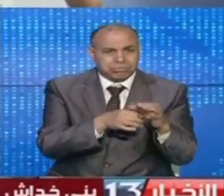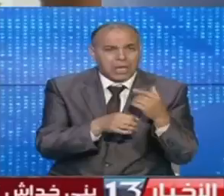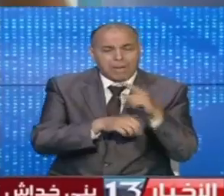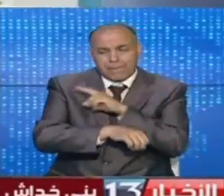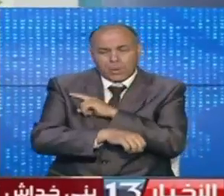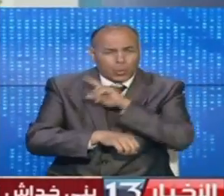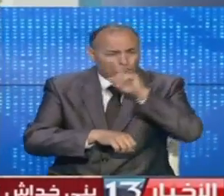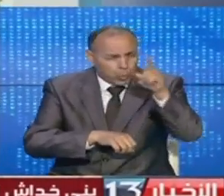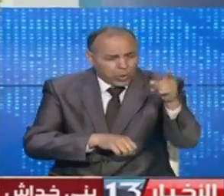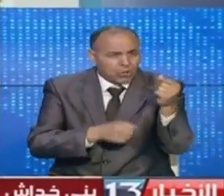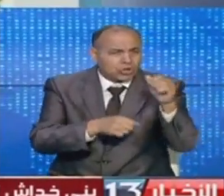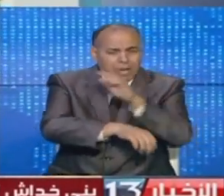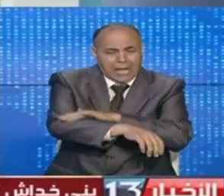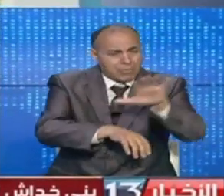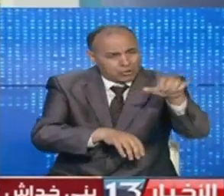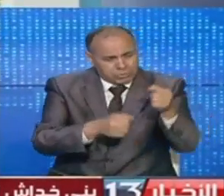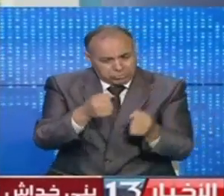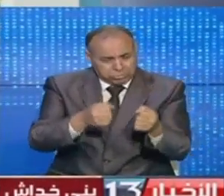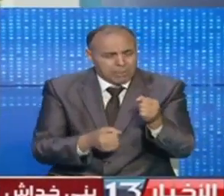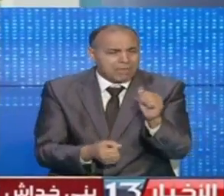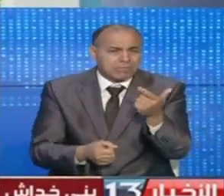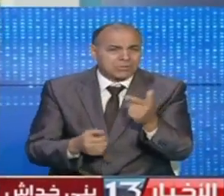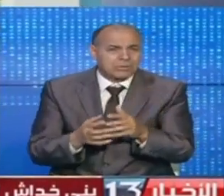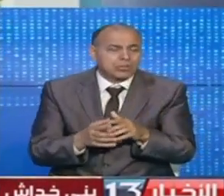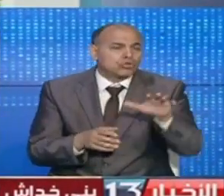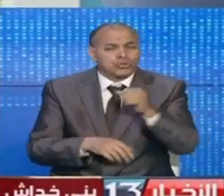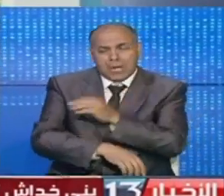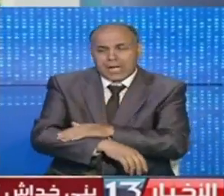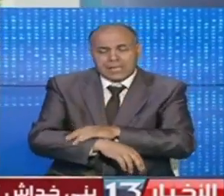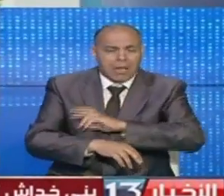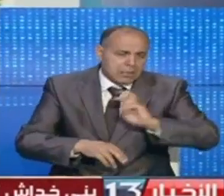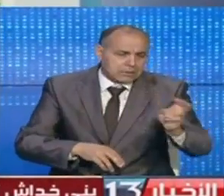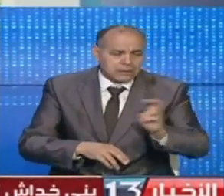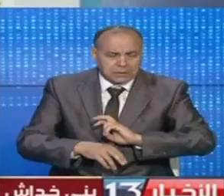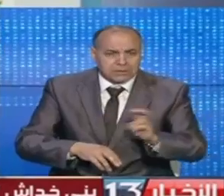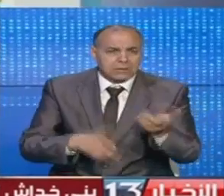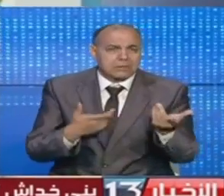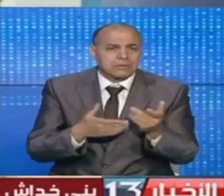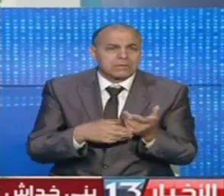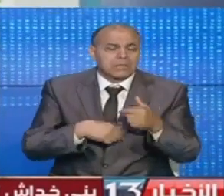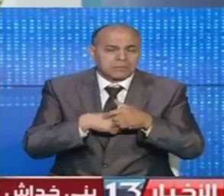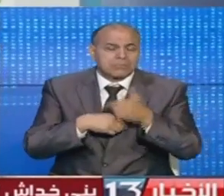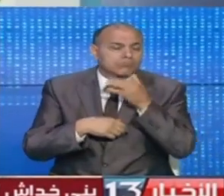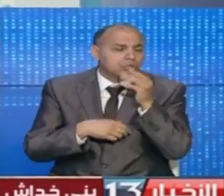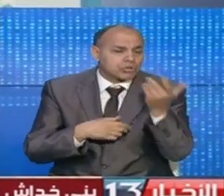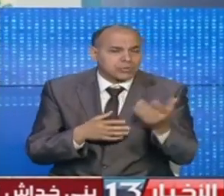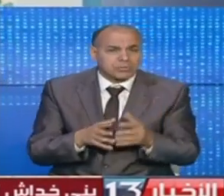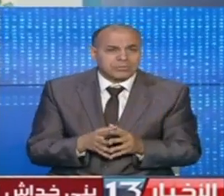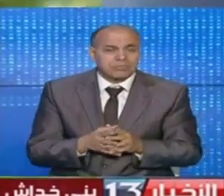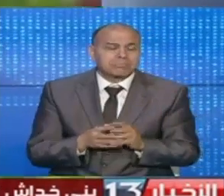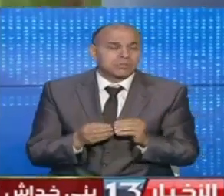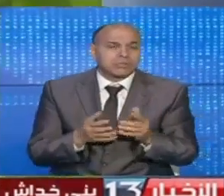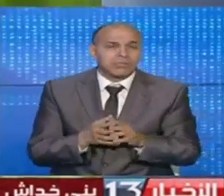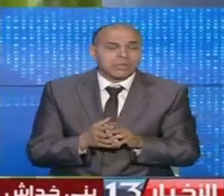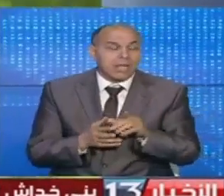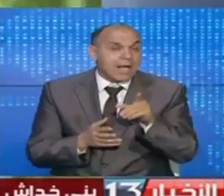المدنيين والقصر جديد، نسري معناها بكري باش نجيب خدامة، نرجع خدامة، ساعات ظروف زادة ما تسمحش وكل شيء.